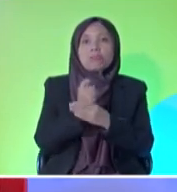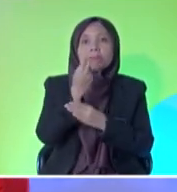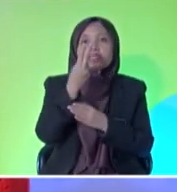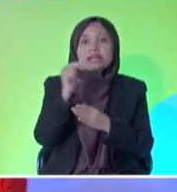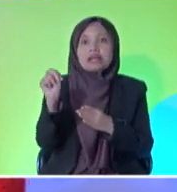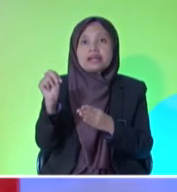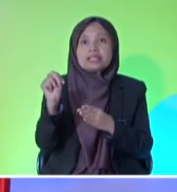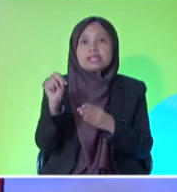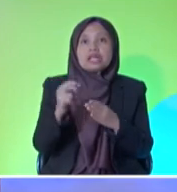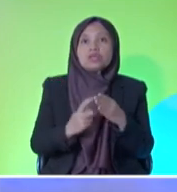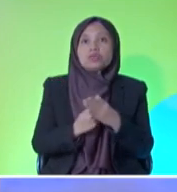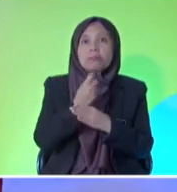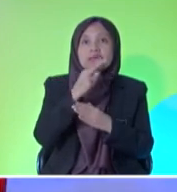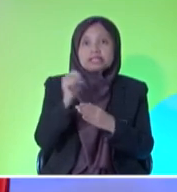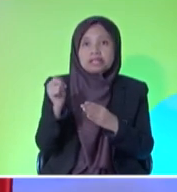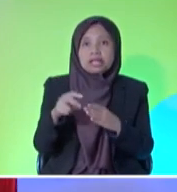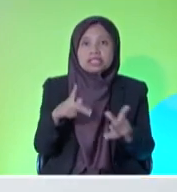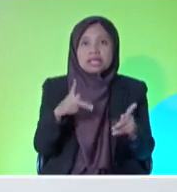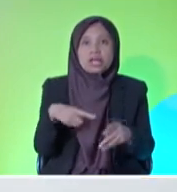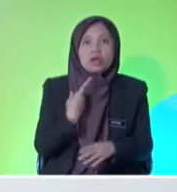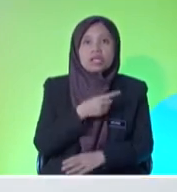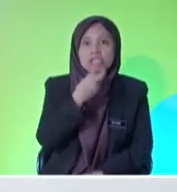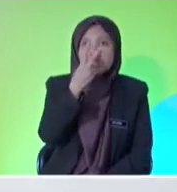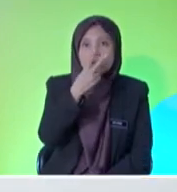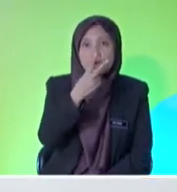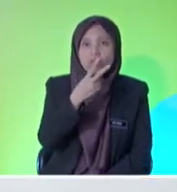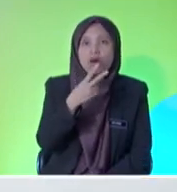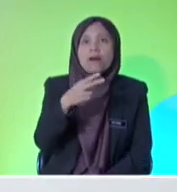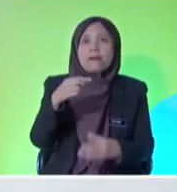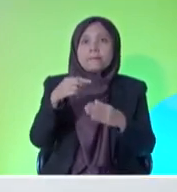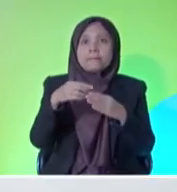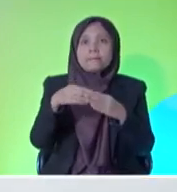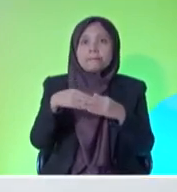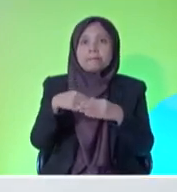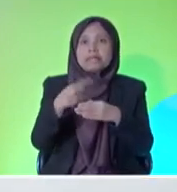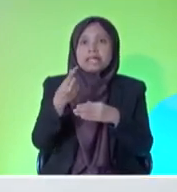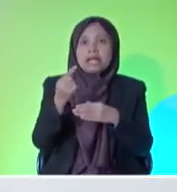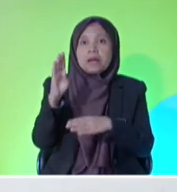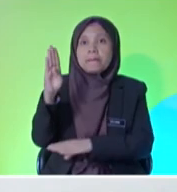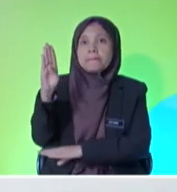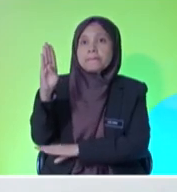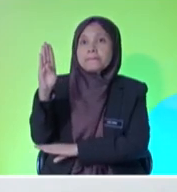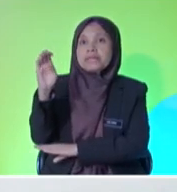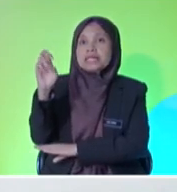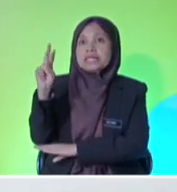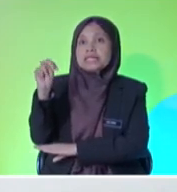urutan pembesaran tumbuh-tumbuhan kalau kita lihat Oke biji benih mula-mula kita tinggal kita tanam